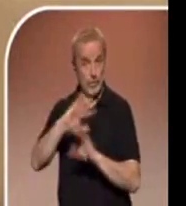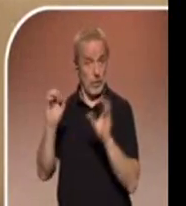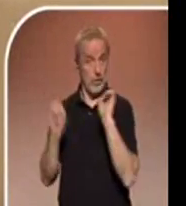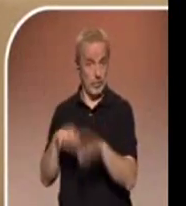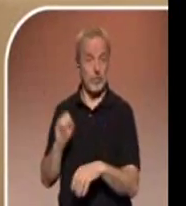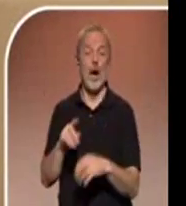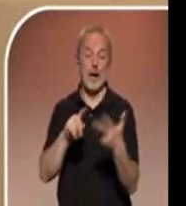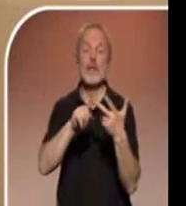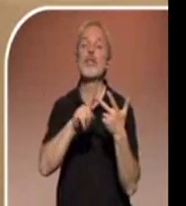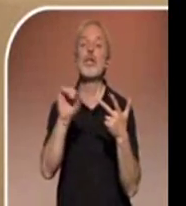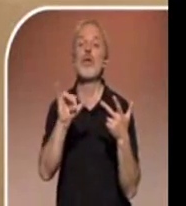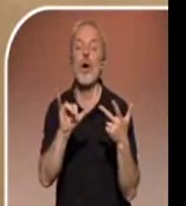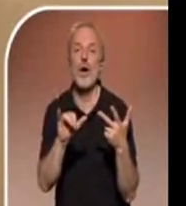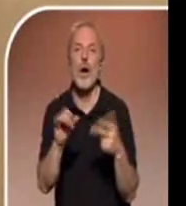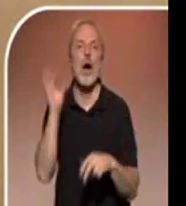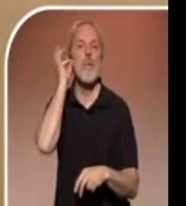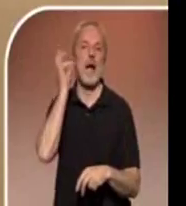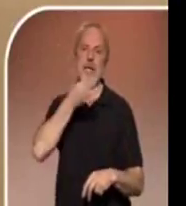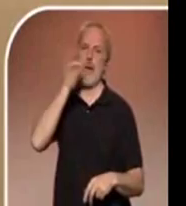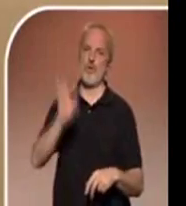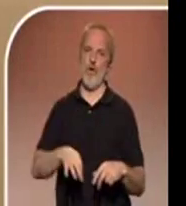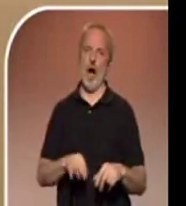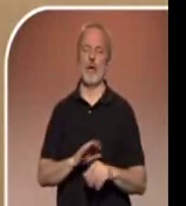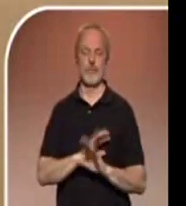vylosujete. A teď je to na vás, ano. Markéta Němcová je třetí.